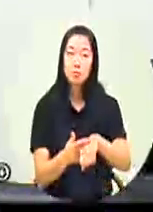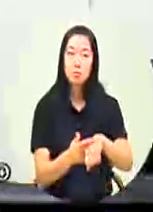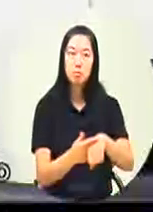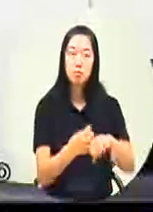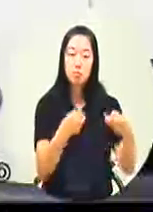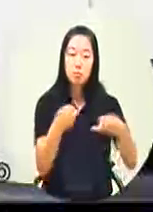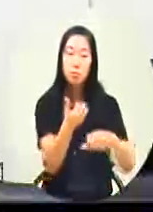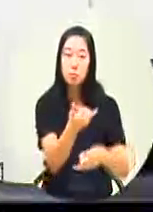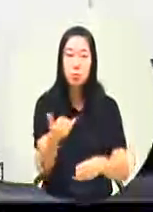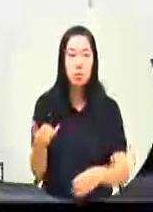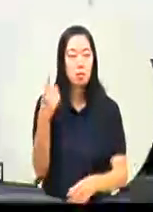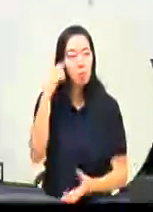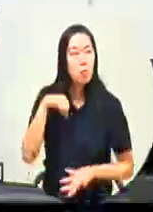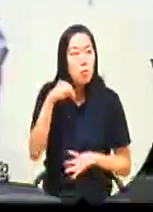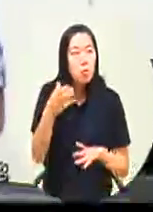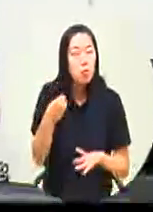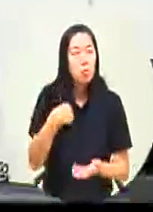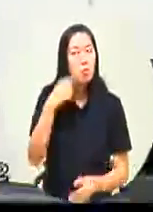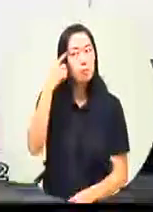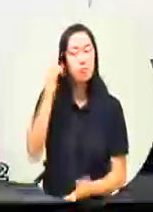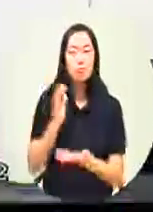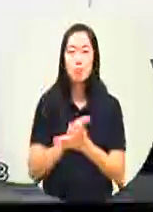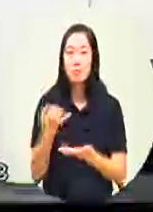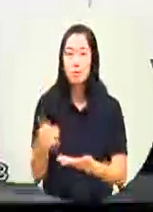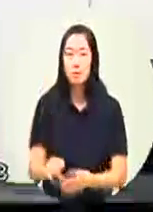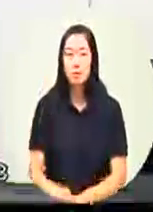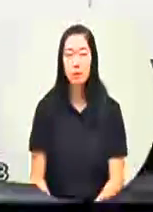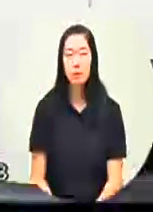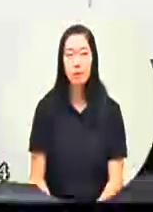效不彰哈。这是，